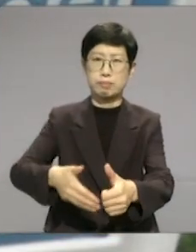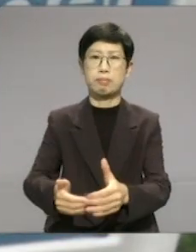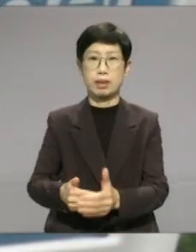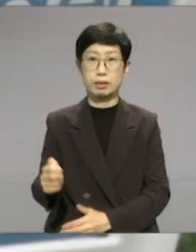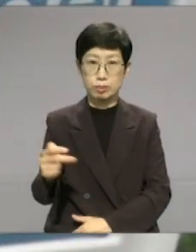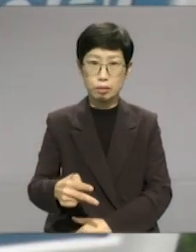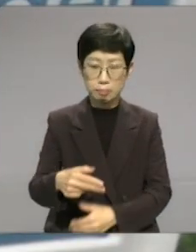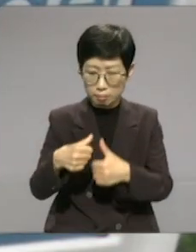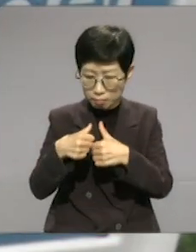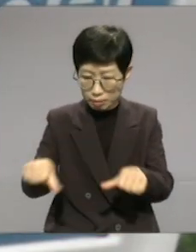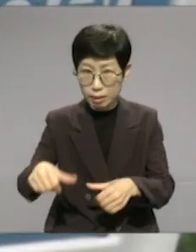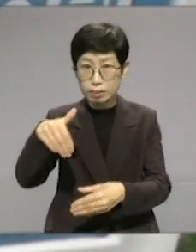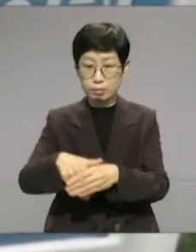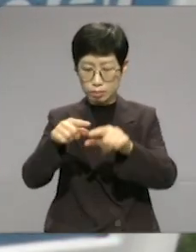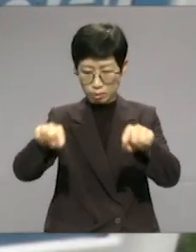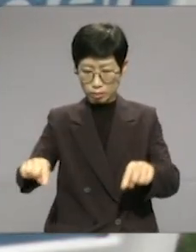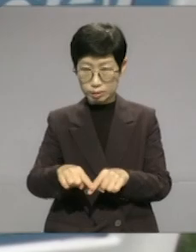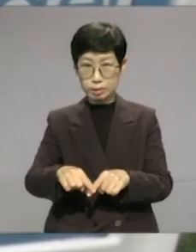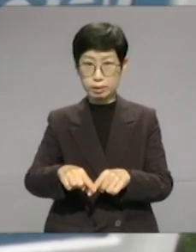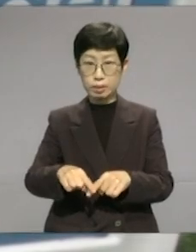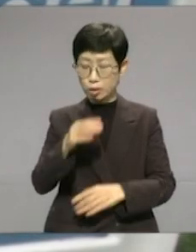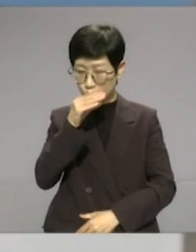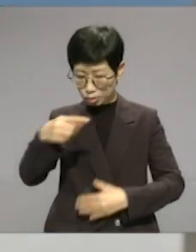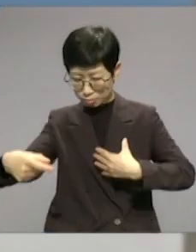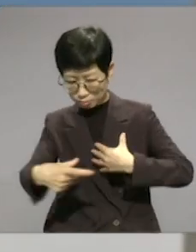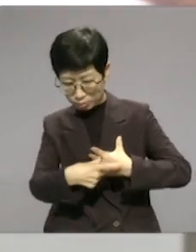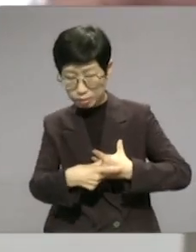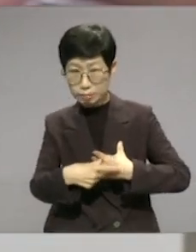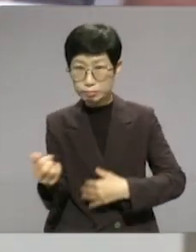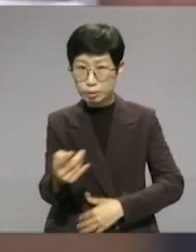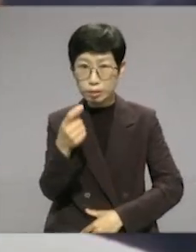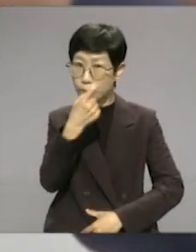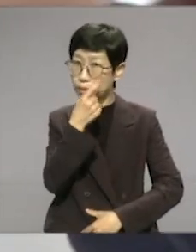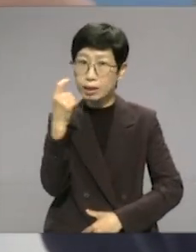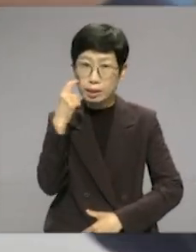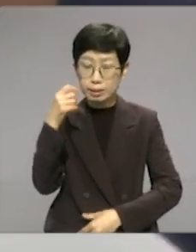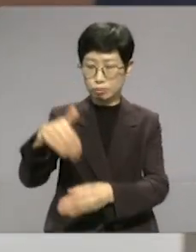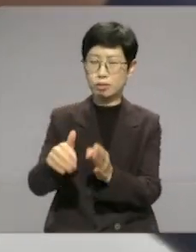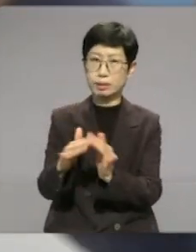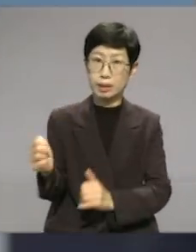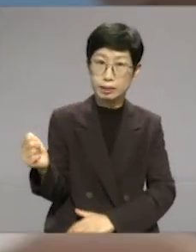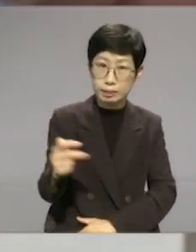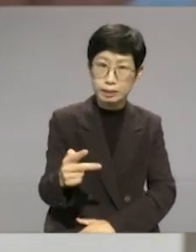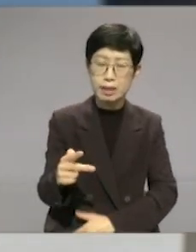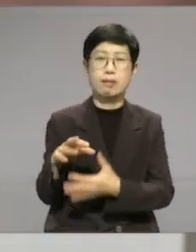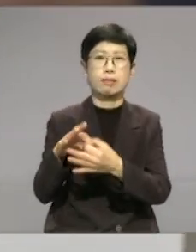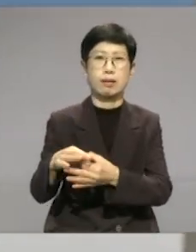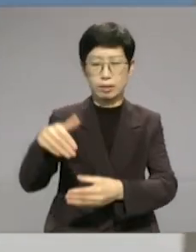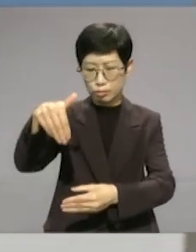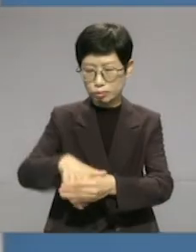투표용지에 대해서는 봉투에 있는 고유 식별 번호를 확인해 해당 유권자가 다시 투표할 수 있도록 할